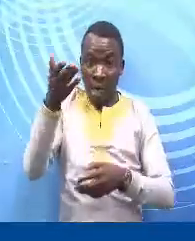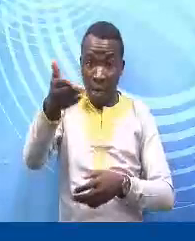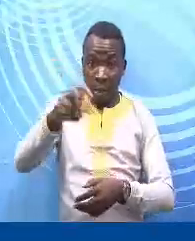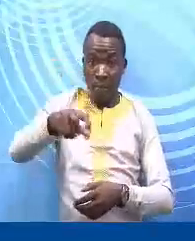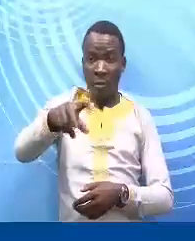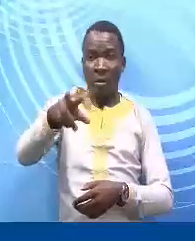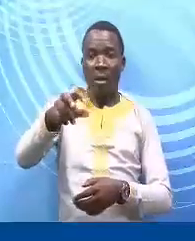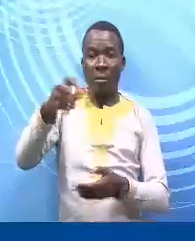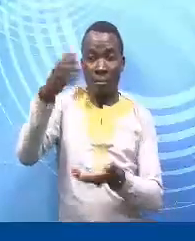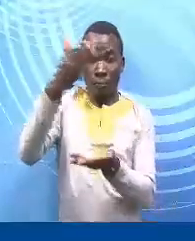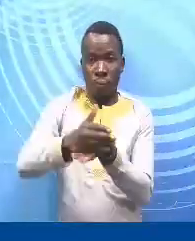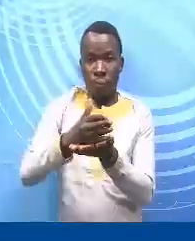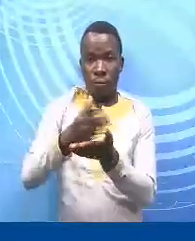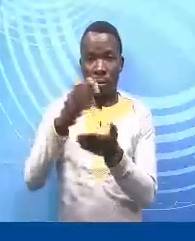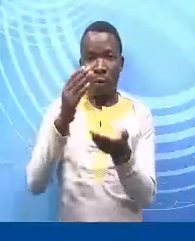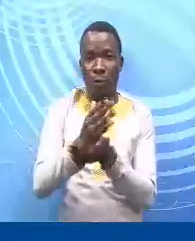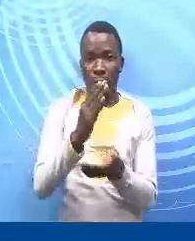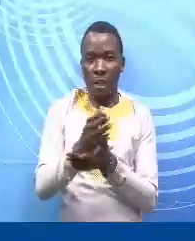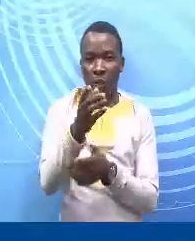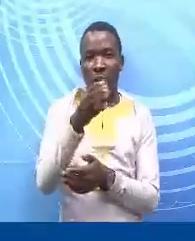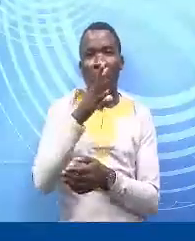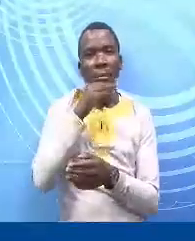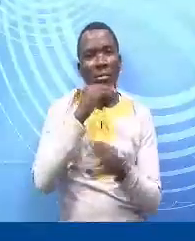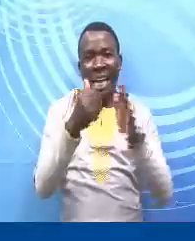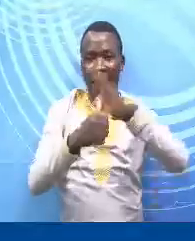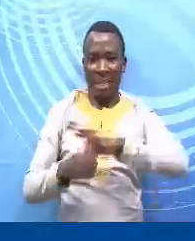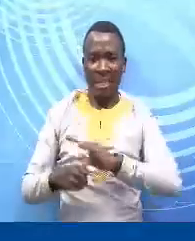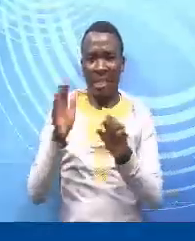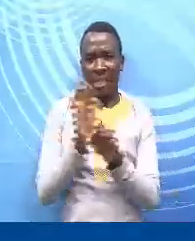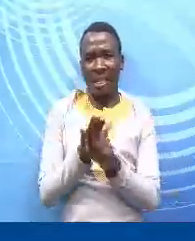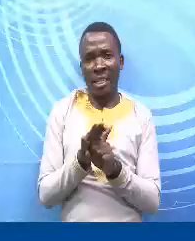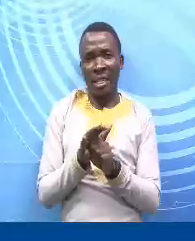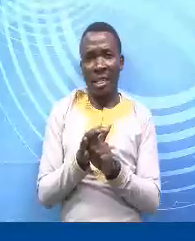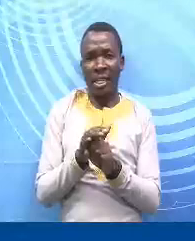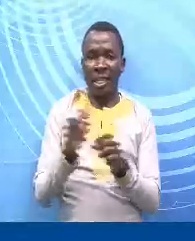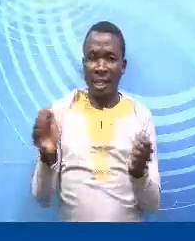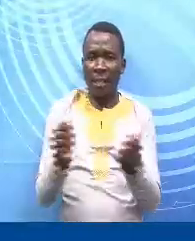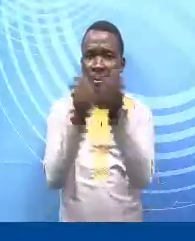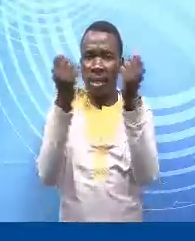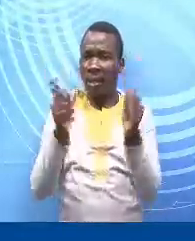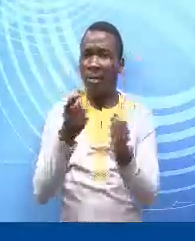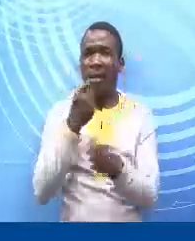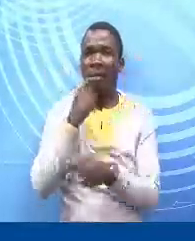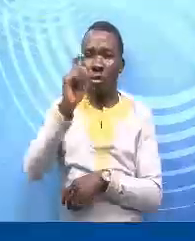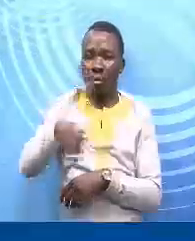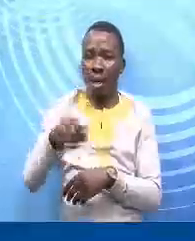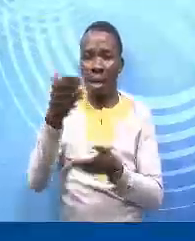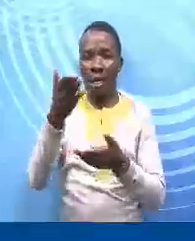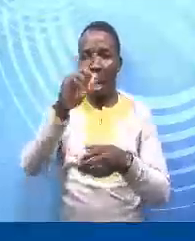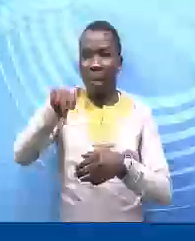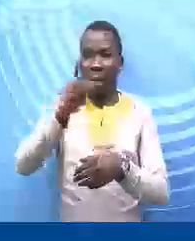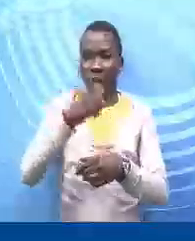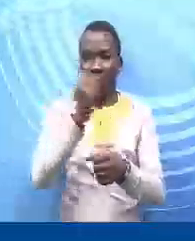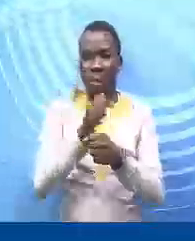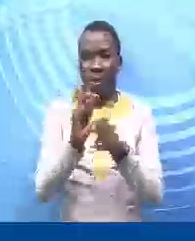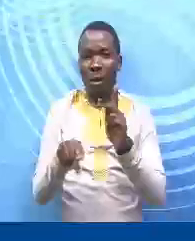ukabona gukomeza. Mu by'ukuri uyu musore ararenganye, iyi mpanuka ntabwo yari ikwiye. hari amakosa ajya akorwa